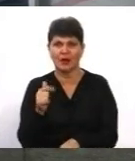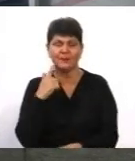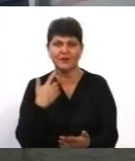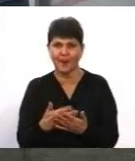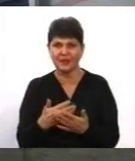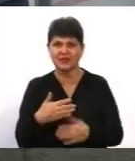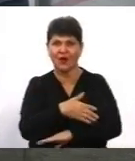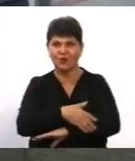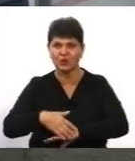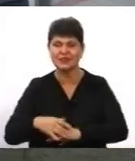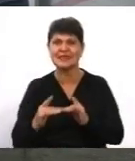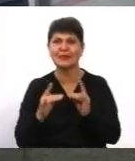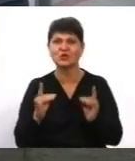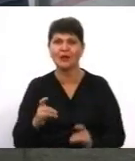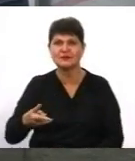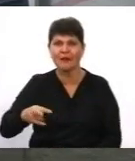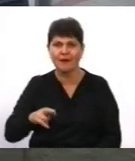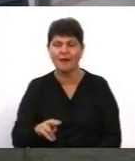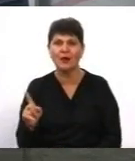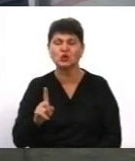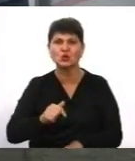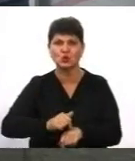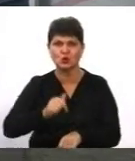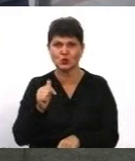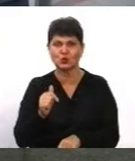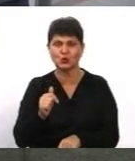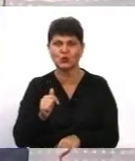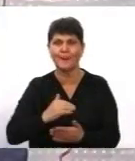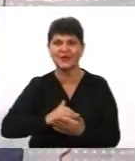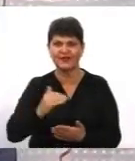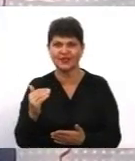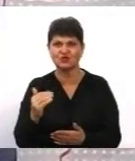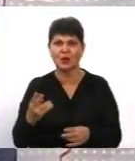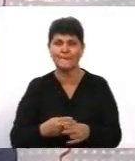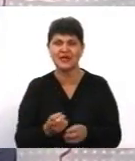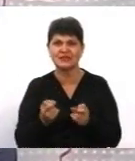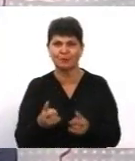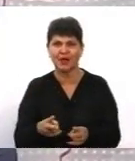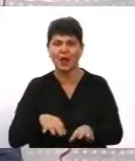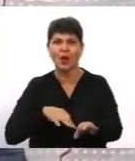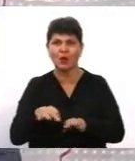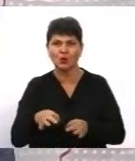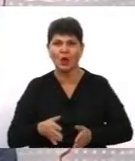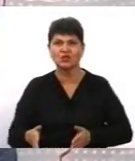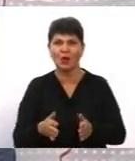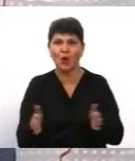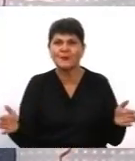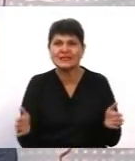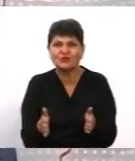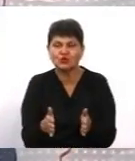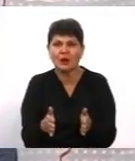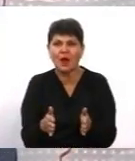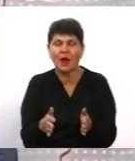вулиці Замостянської, що стосується підвищення безпеки руху шляхом звуження проїжджої